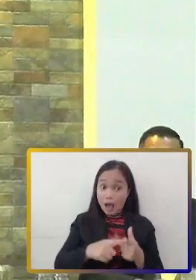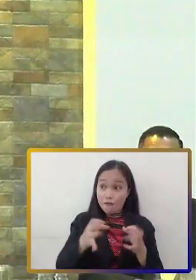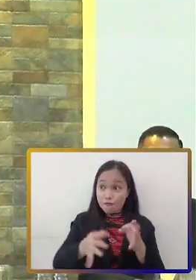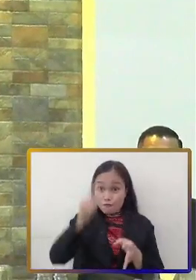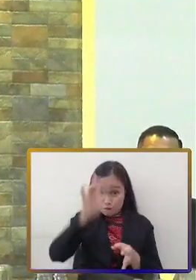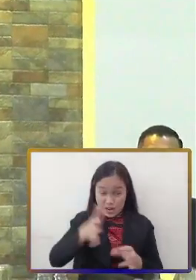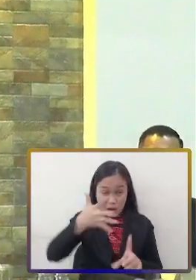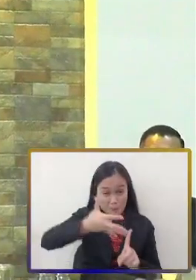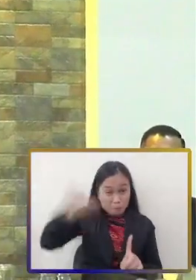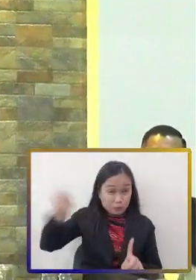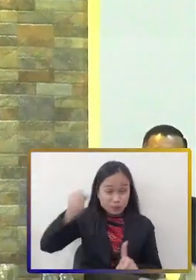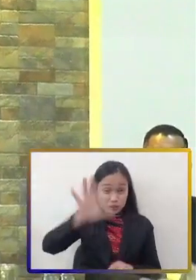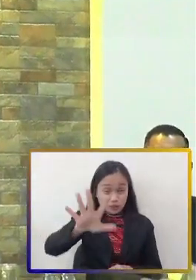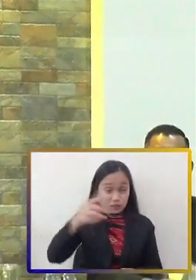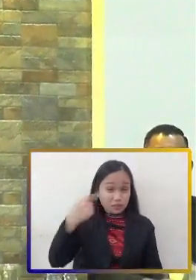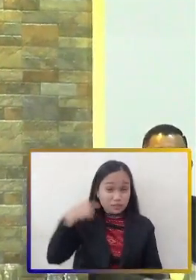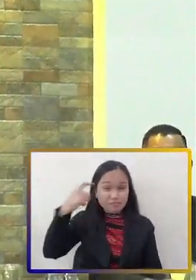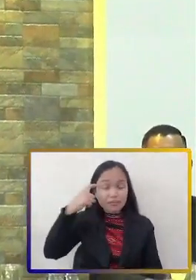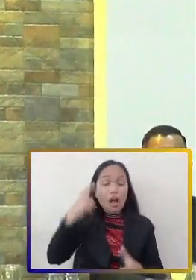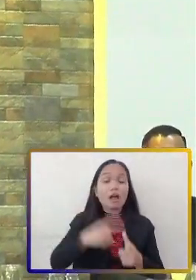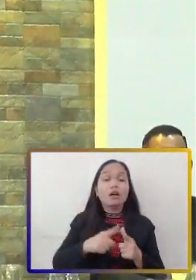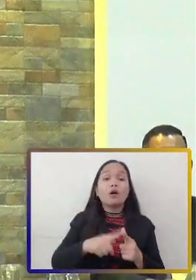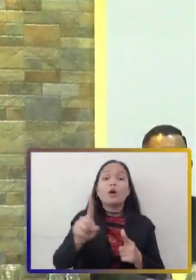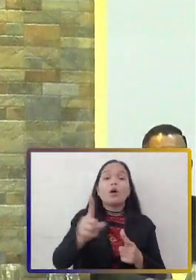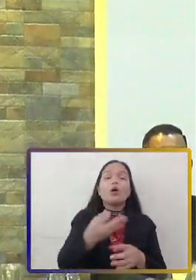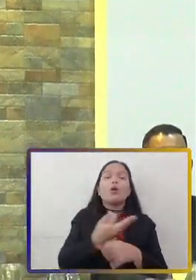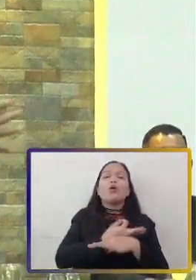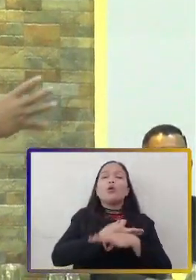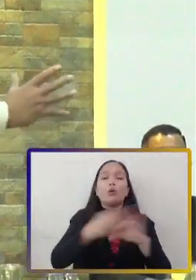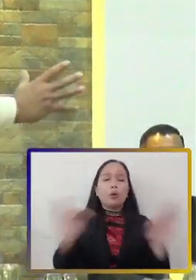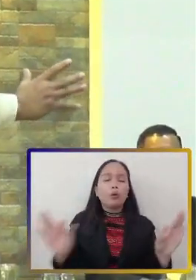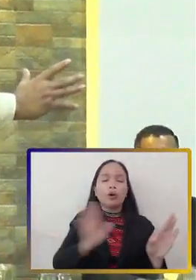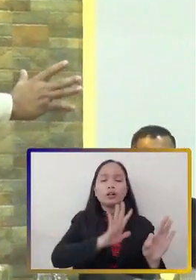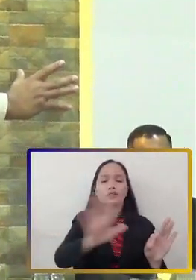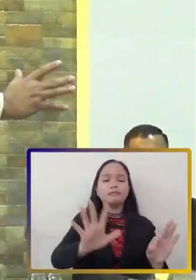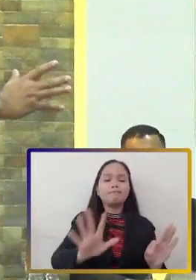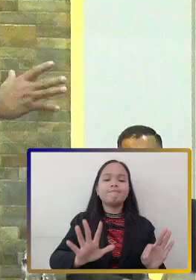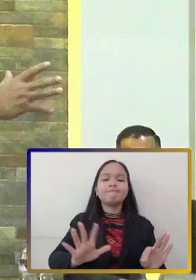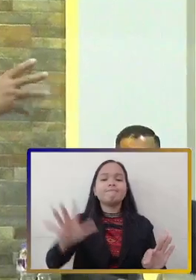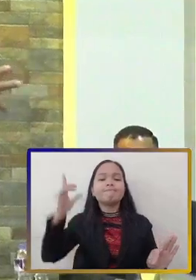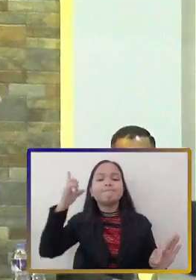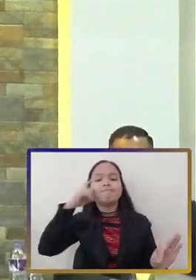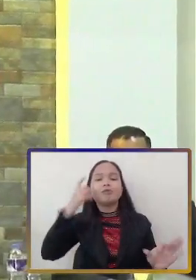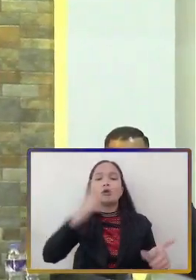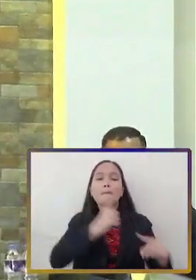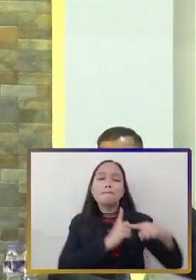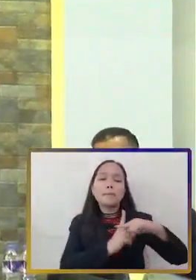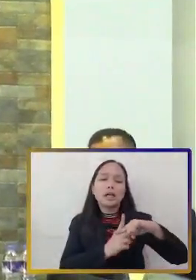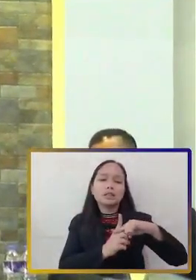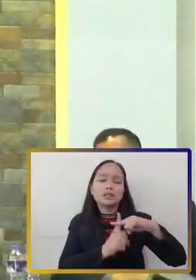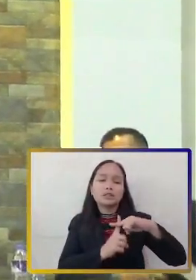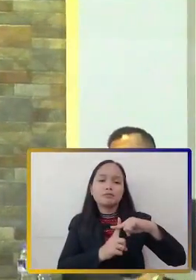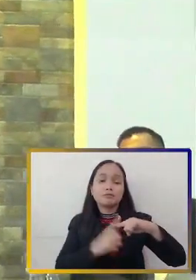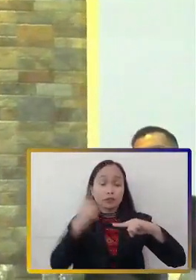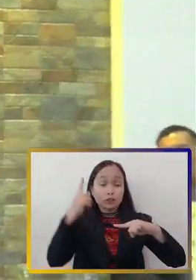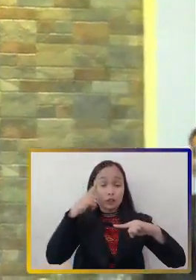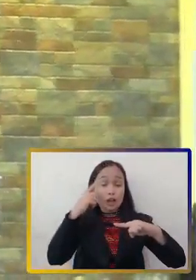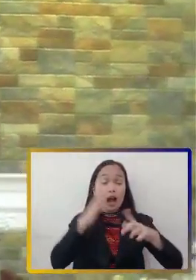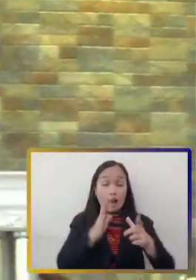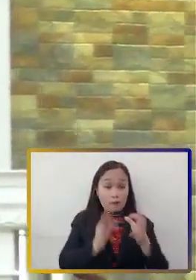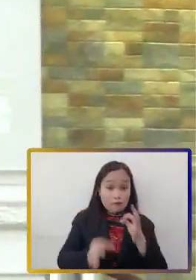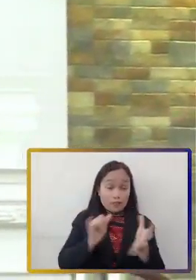Diyos, ang magiging malaya, kapatid, ay yung positive thought mo. At pagka yun ang gumalaw ng